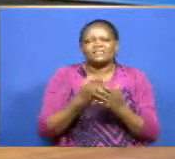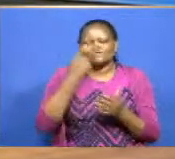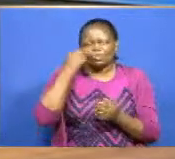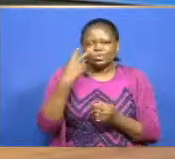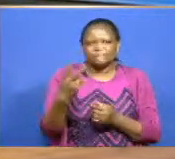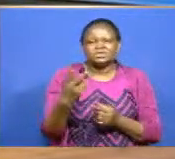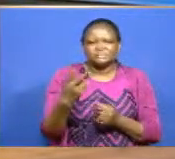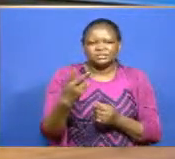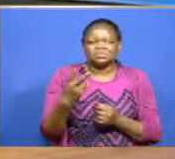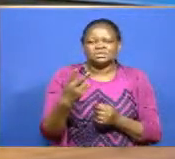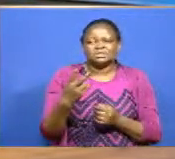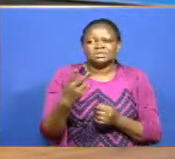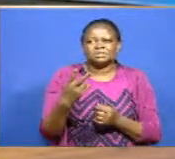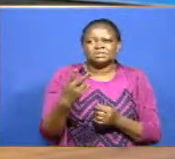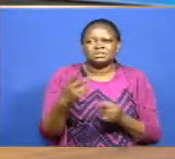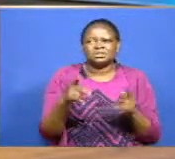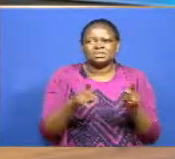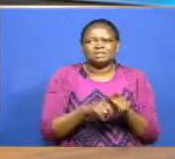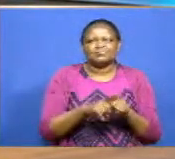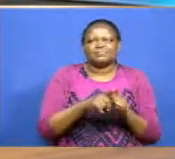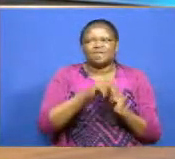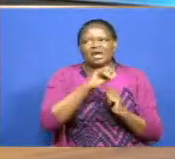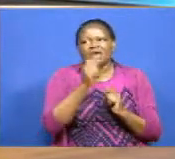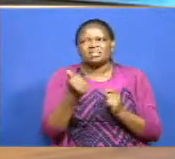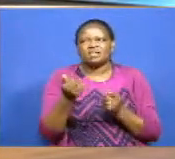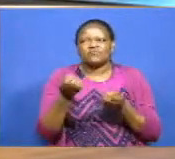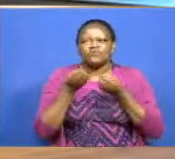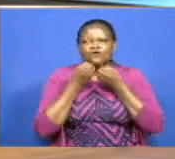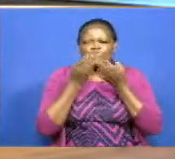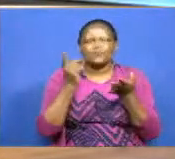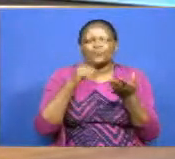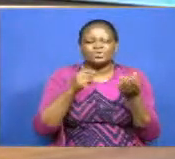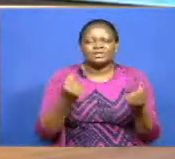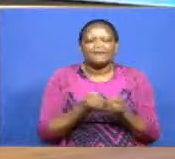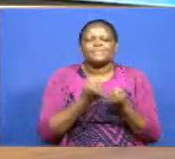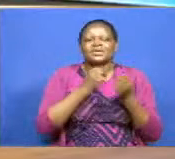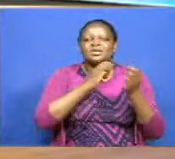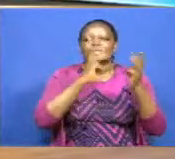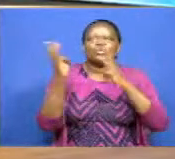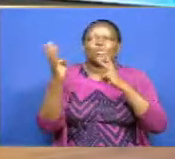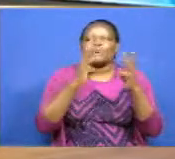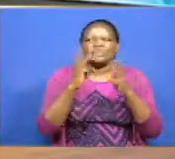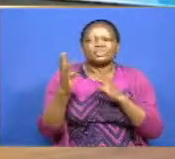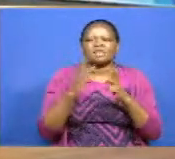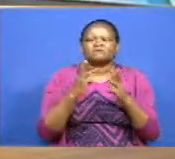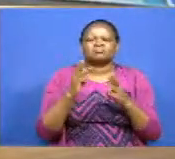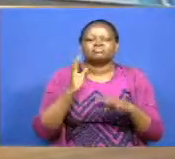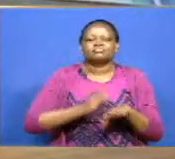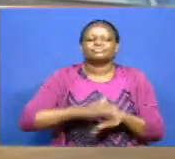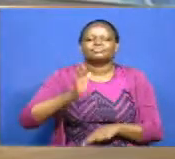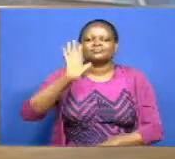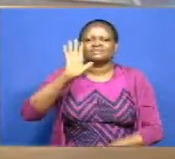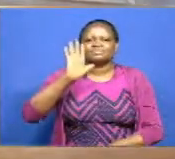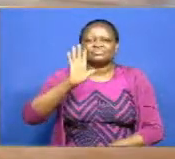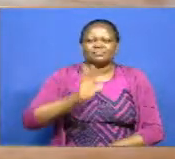na kuacha na mwenzangu Tilio Mako akufahamishe kulikoni katika utabiri wa hali ya hewa. Alamsiki.